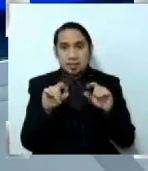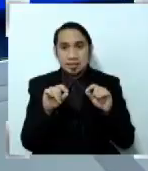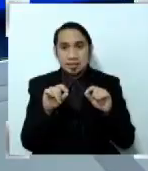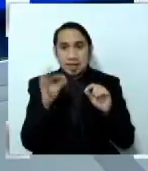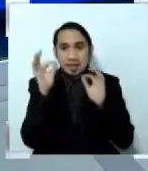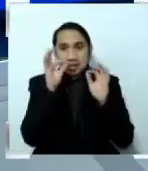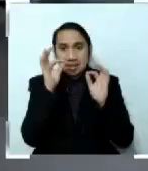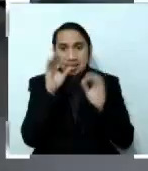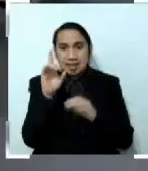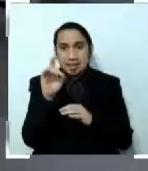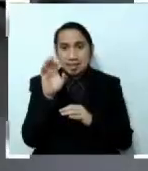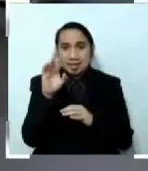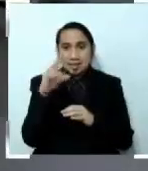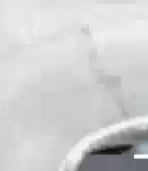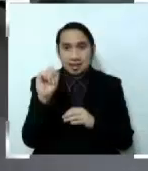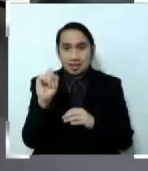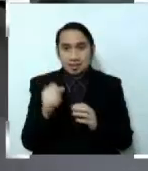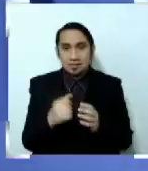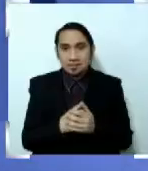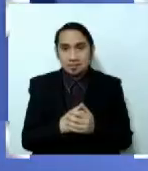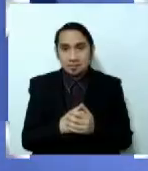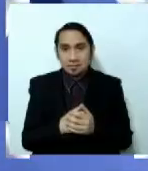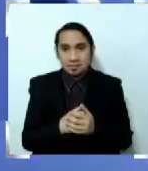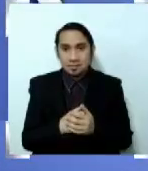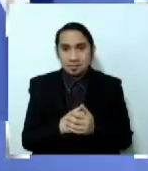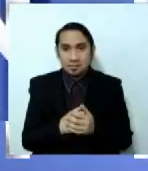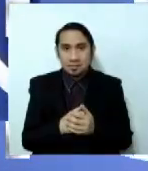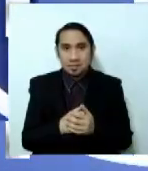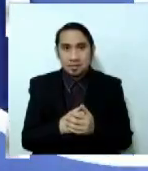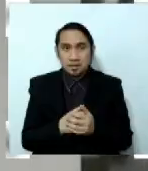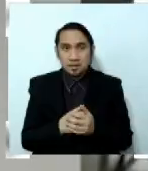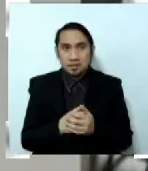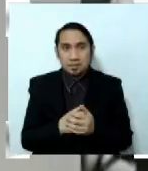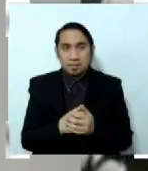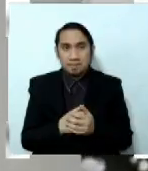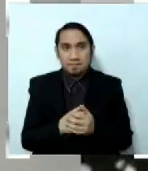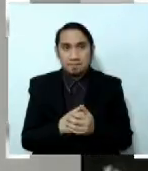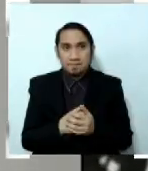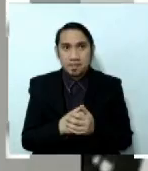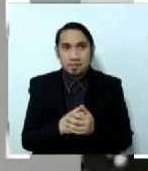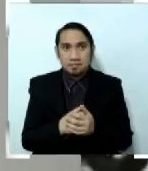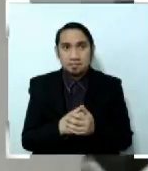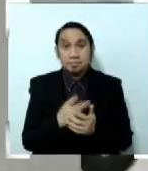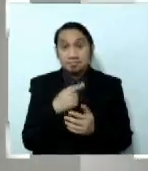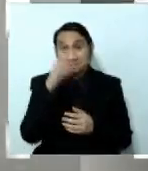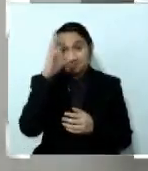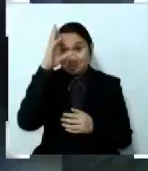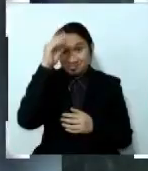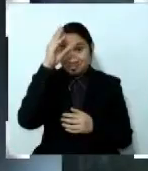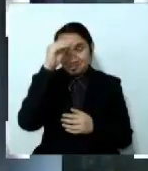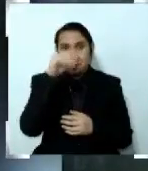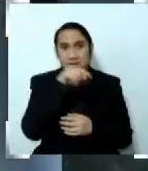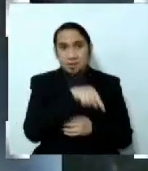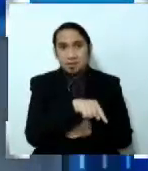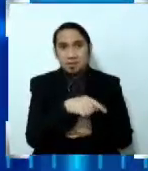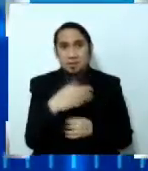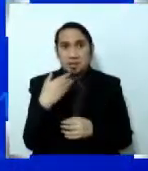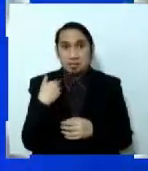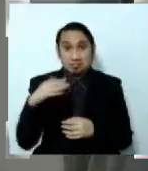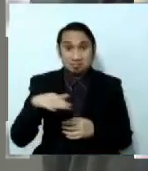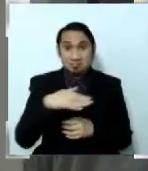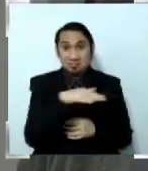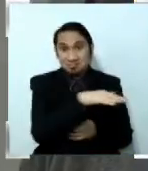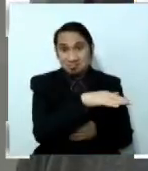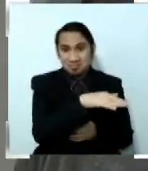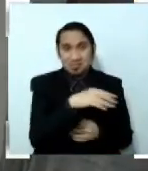Chino Gaston. Hindi kasi lalo kaya eh. Ang lalaking ng araro ng mga sasakyan at nagwala kahapon